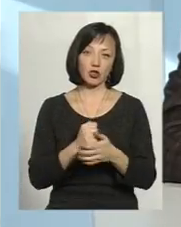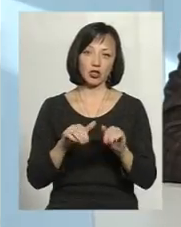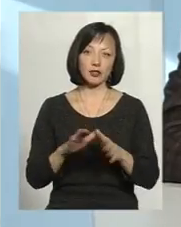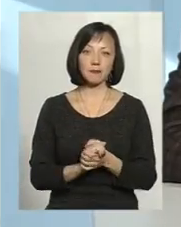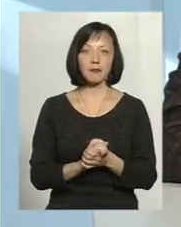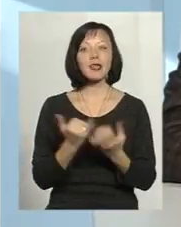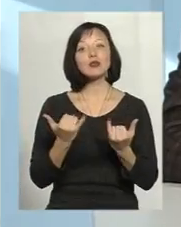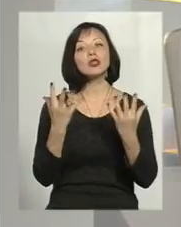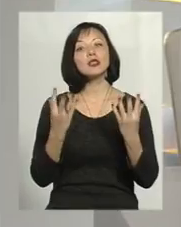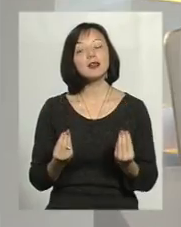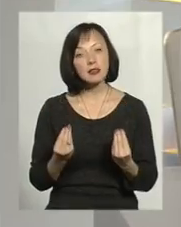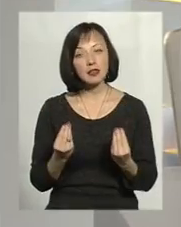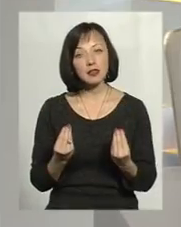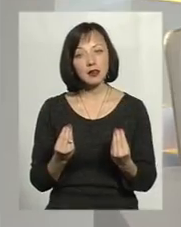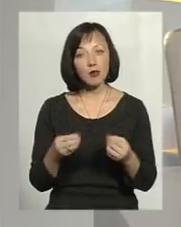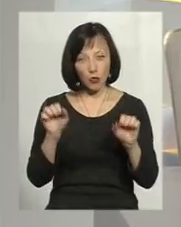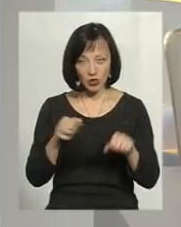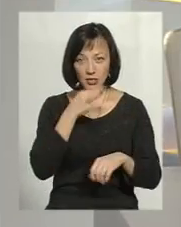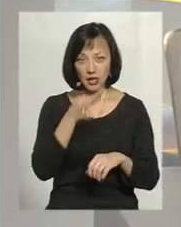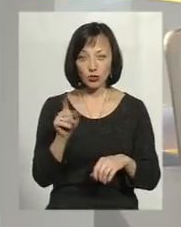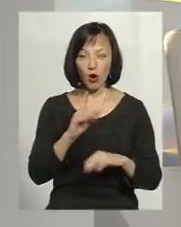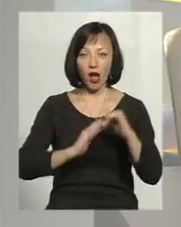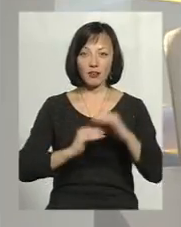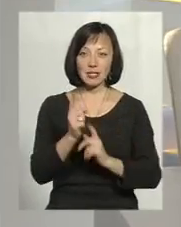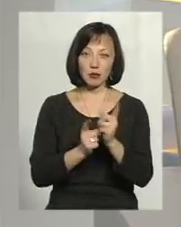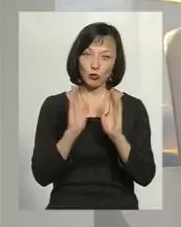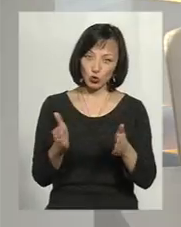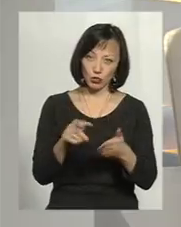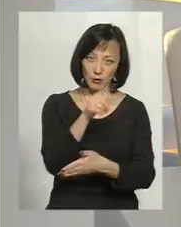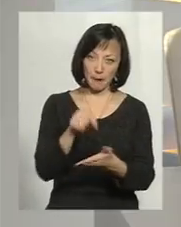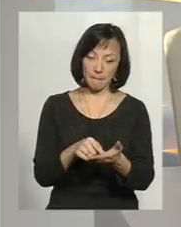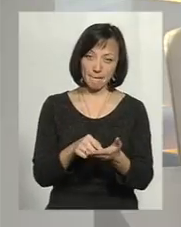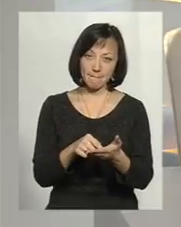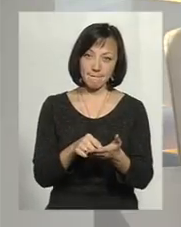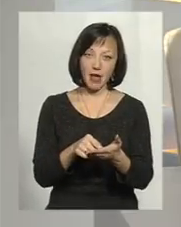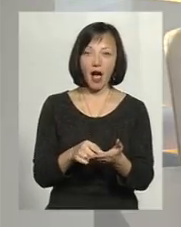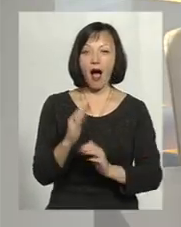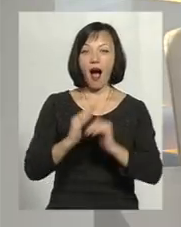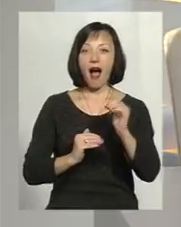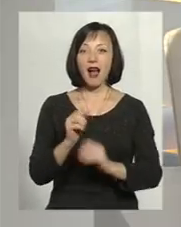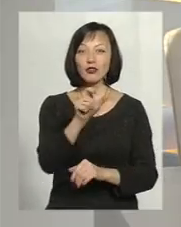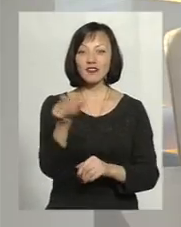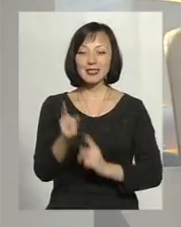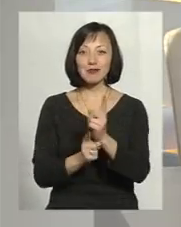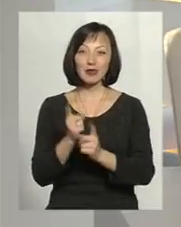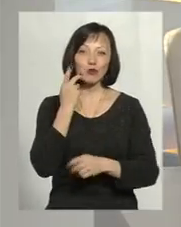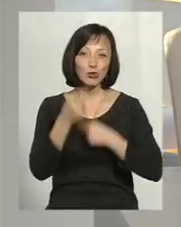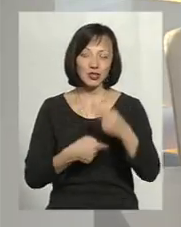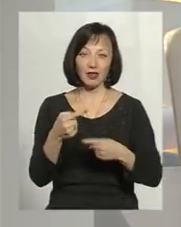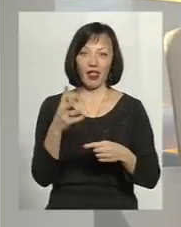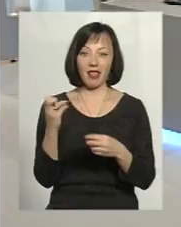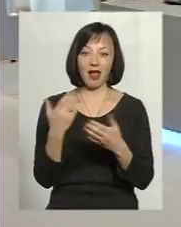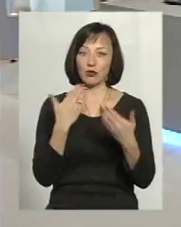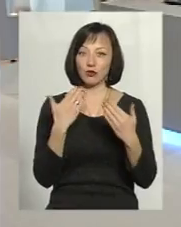На сьогоднішній момент можете сказати, що кадрові зміни будуть? Кадрові зміни в нас відбуваються постійно, не